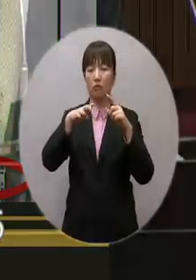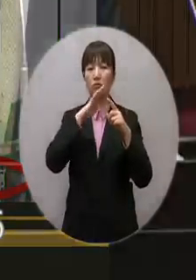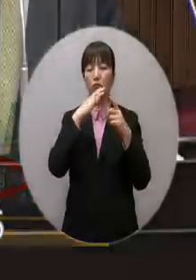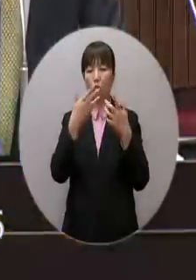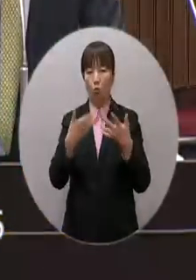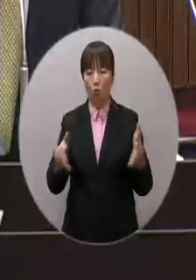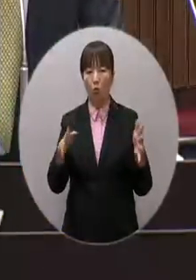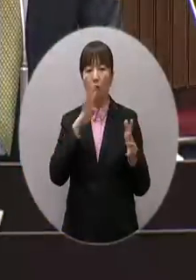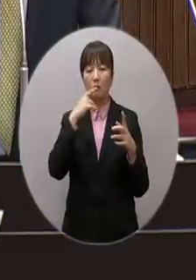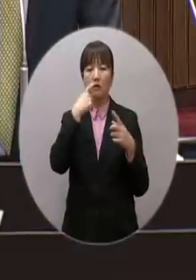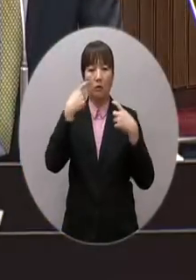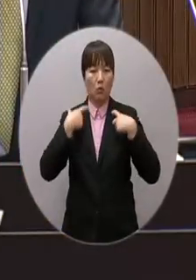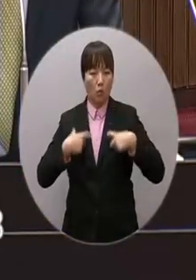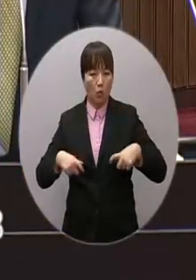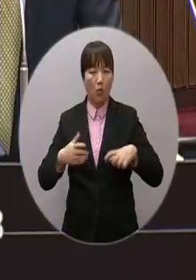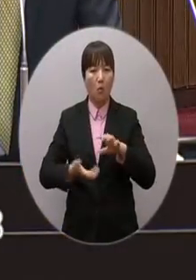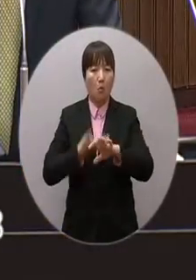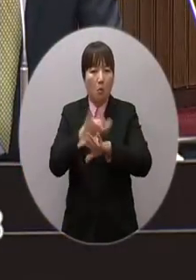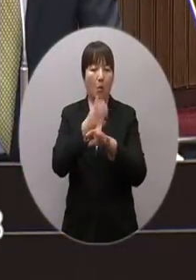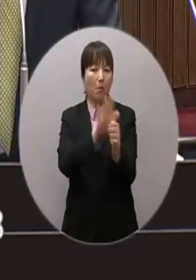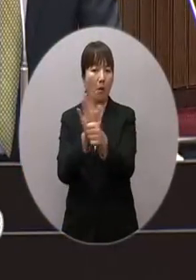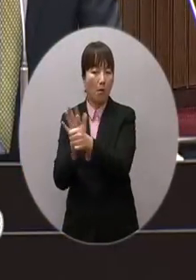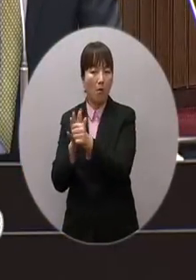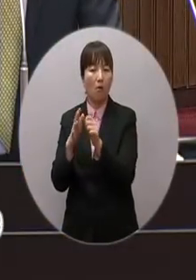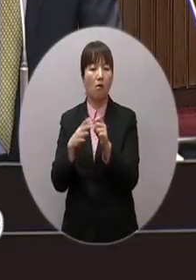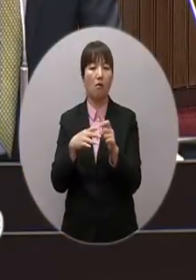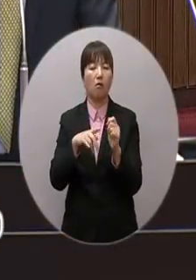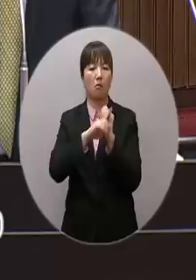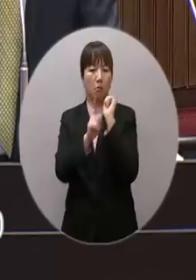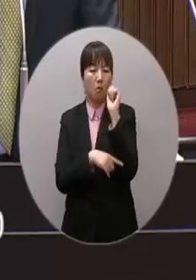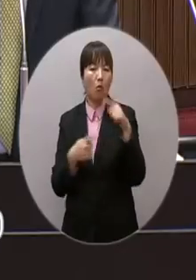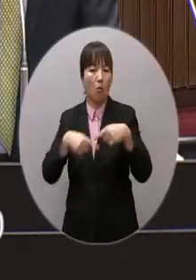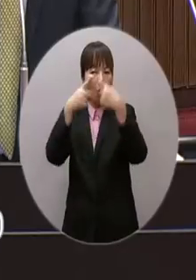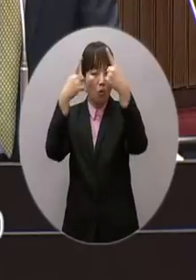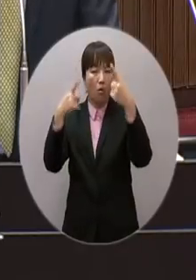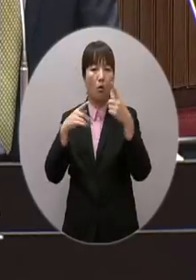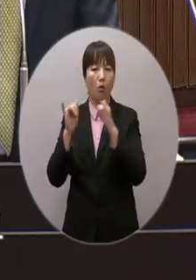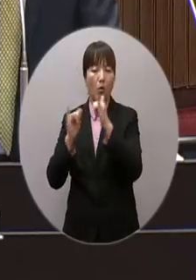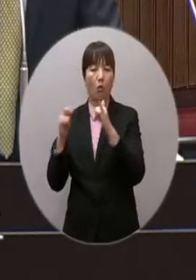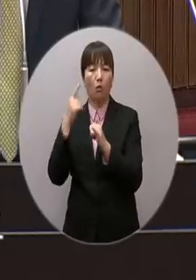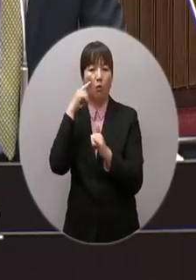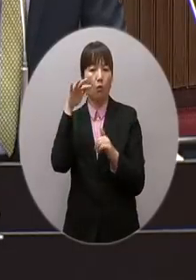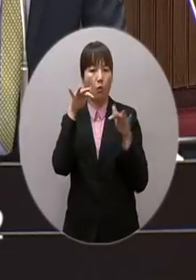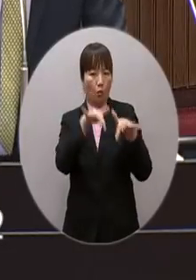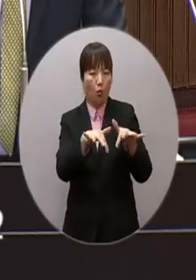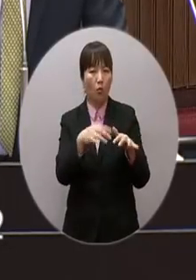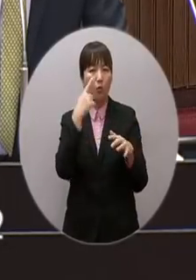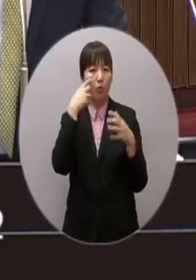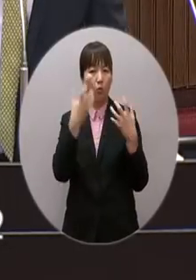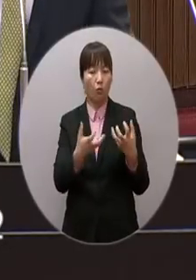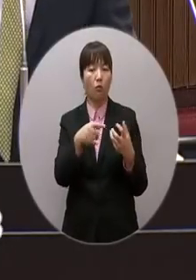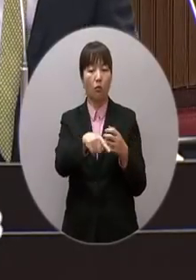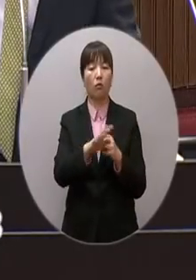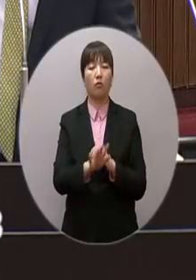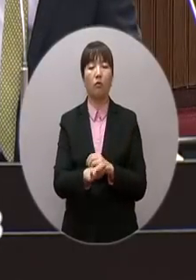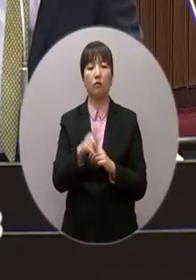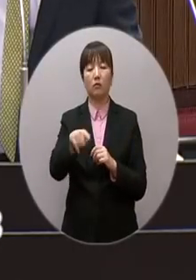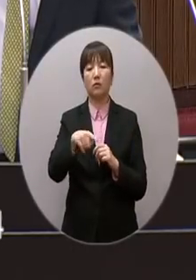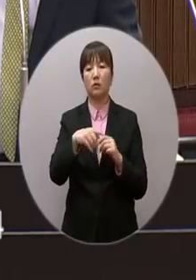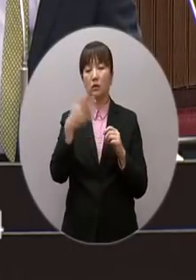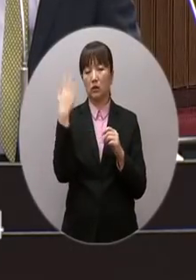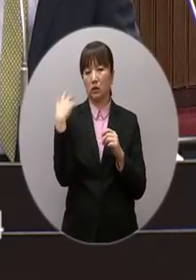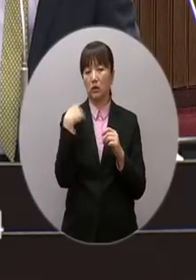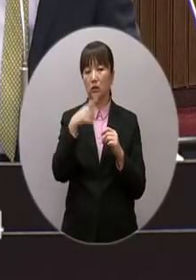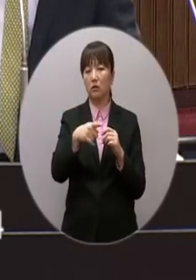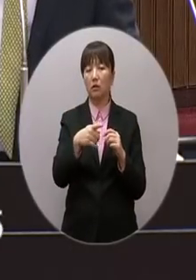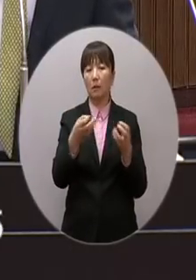非常多的律师投入救援，在社会上已经引起非常广大的注目了。这个萧明月当